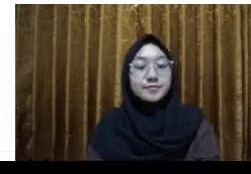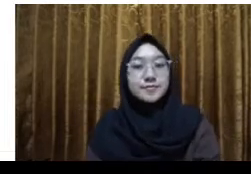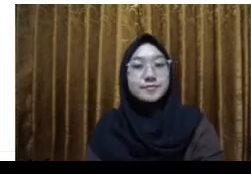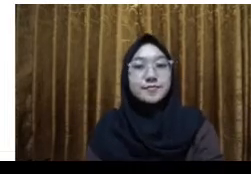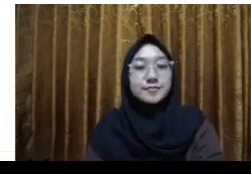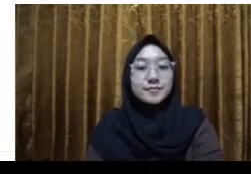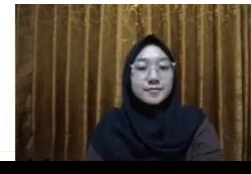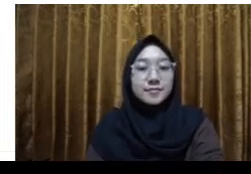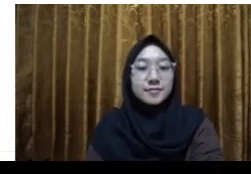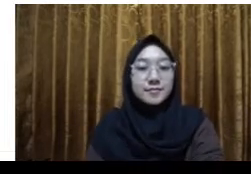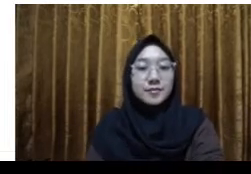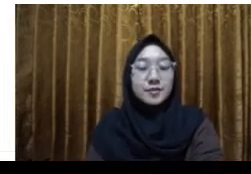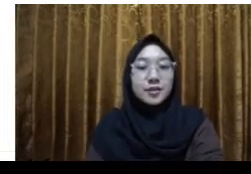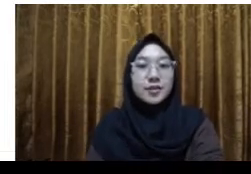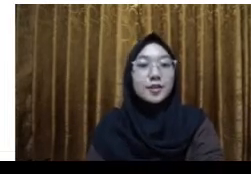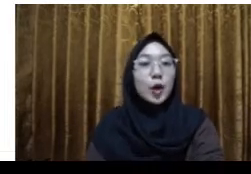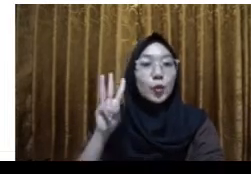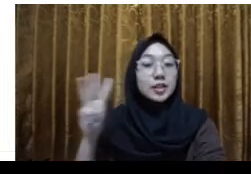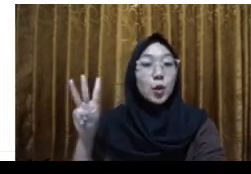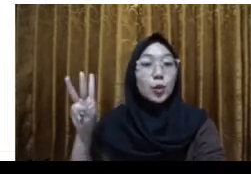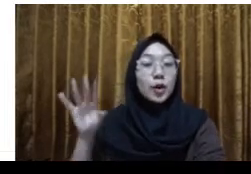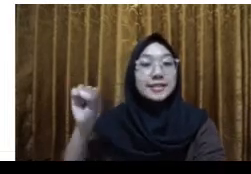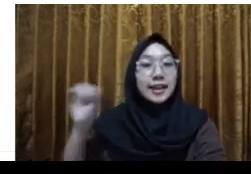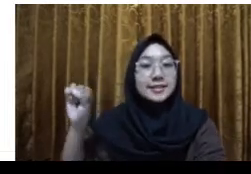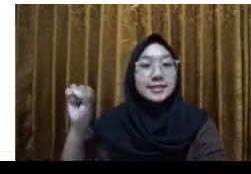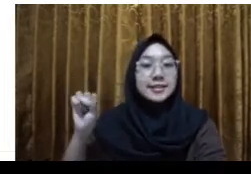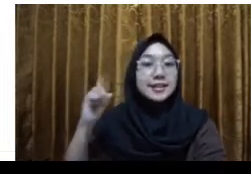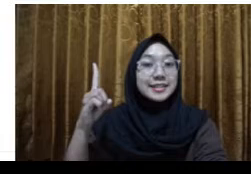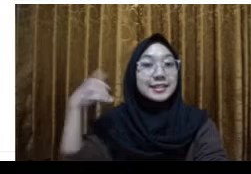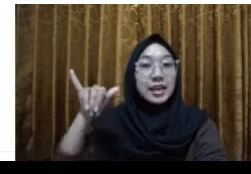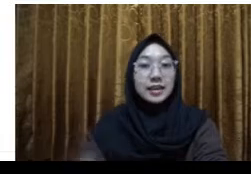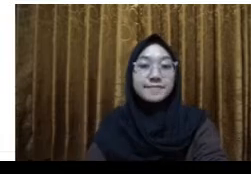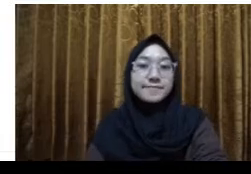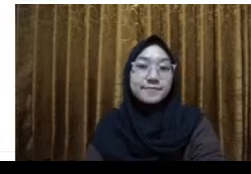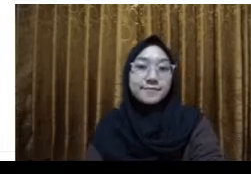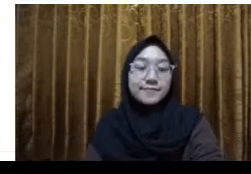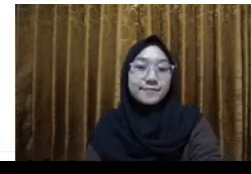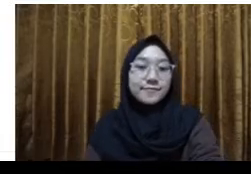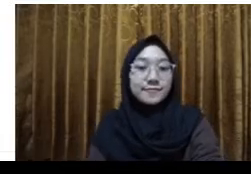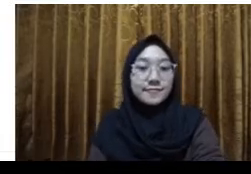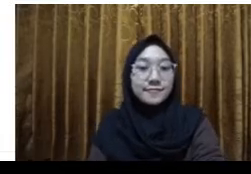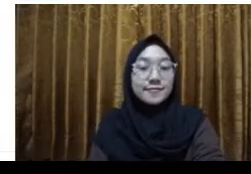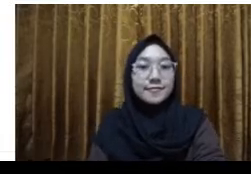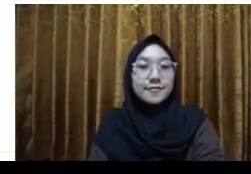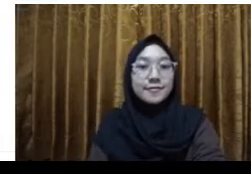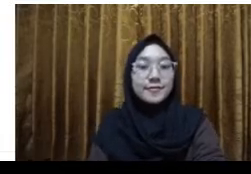gitu. This PC window. Di Windows E tekan Windows E untuk masuk ke disk PC.